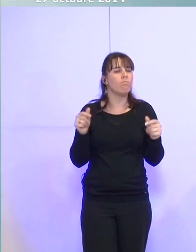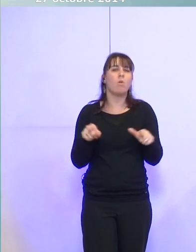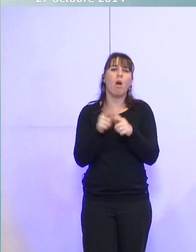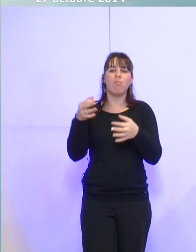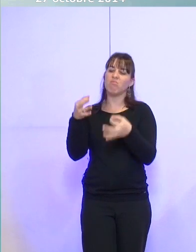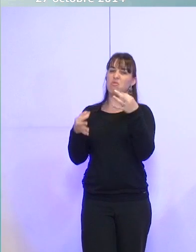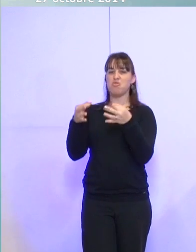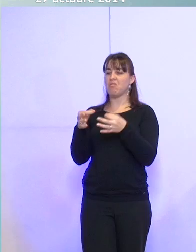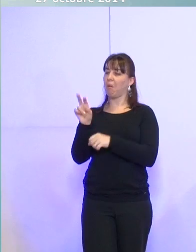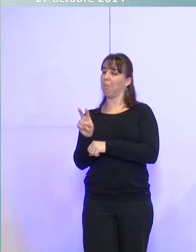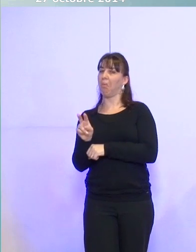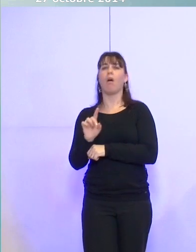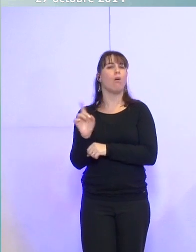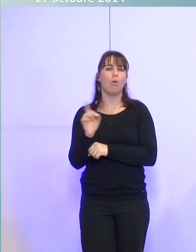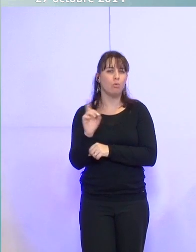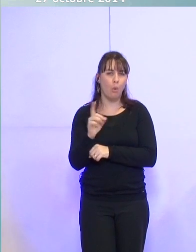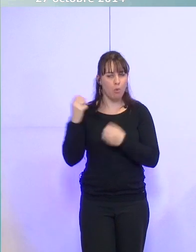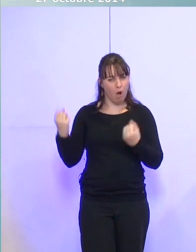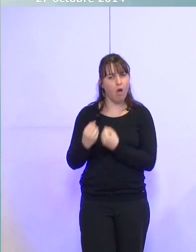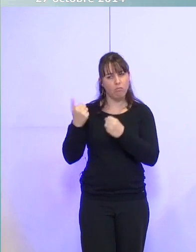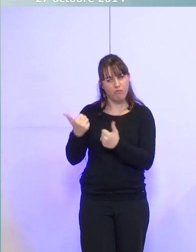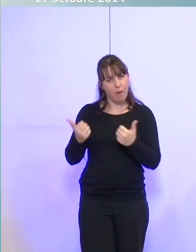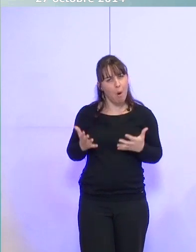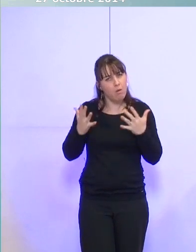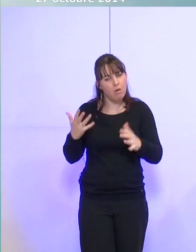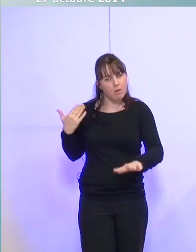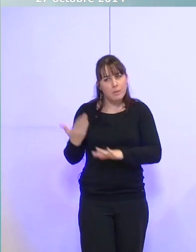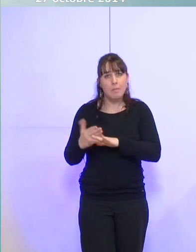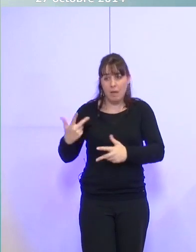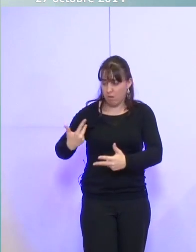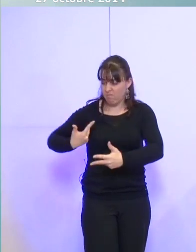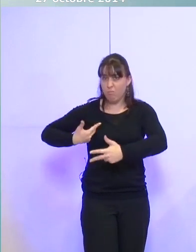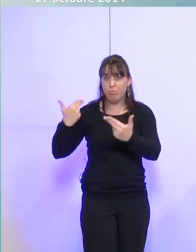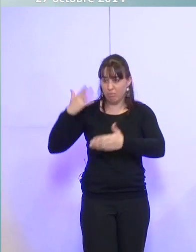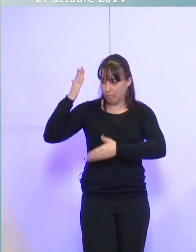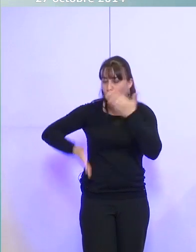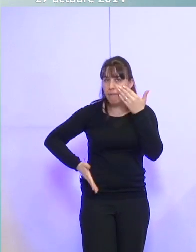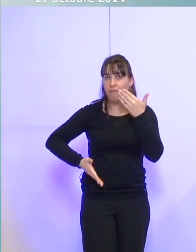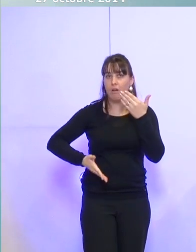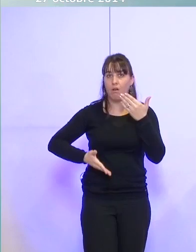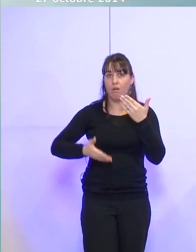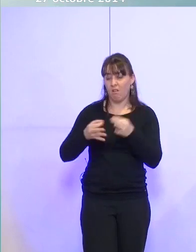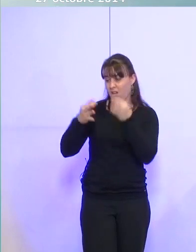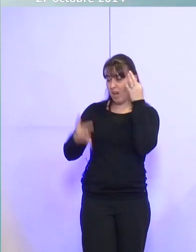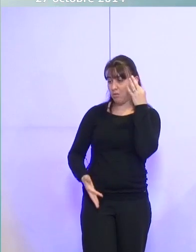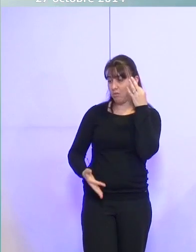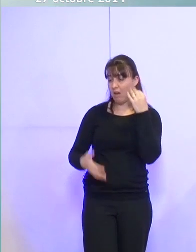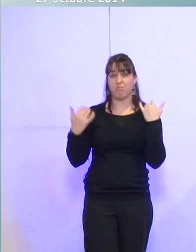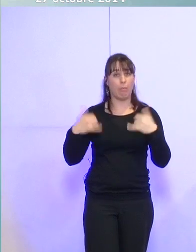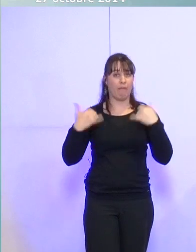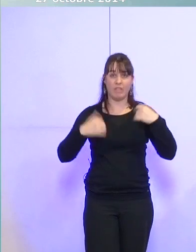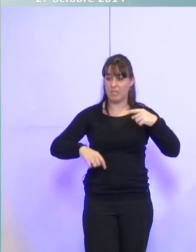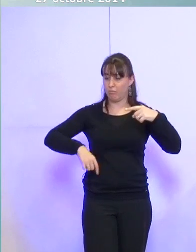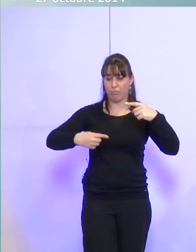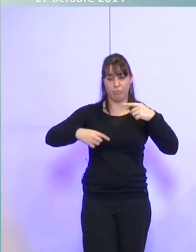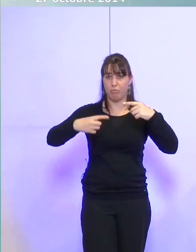jugement de valeur sur l'action qui a été menée, mais dans le temps qui lui était imparti, le fait est qu'aujourd'hui, nous ne sommes toujours pas arrivés